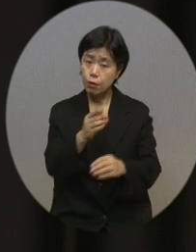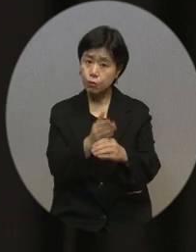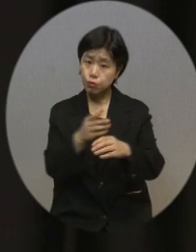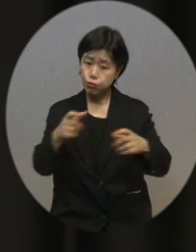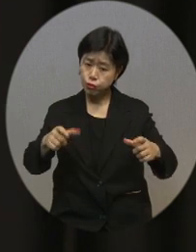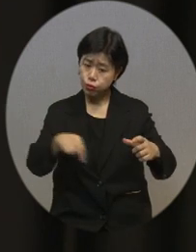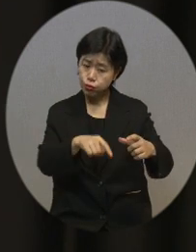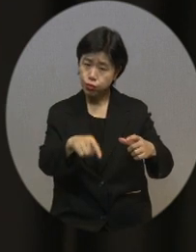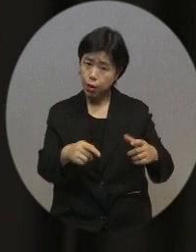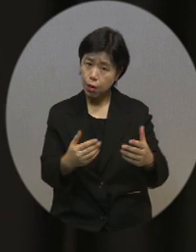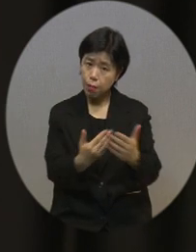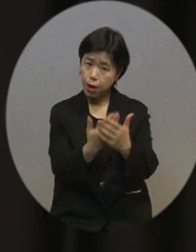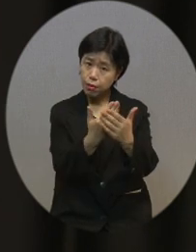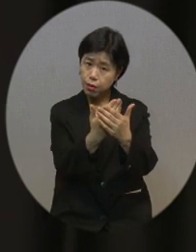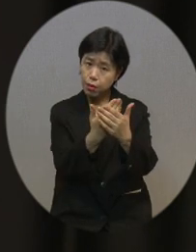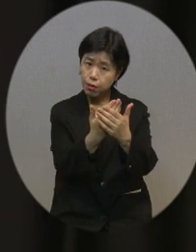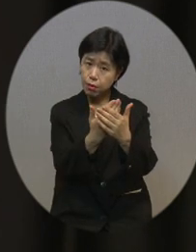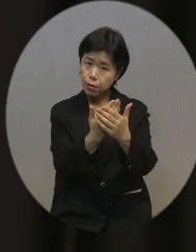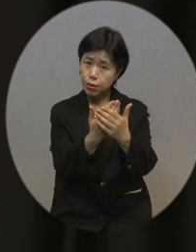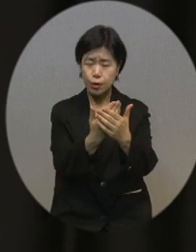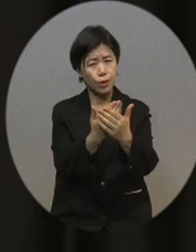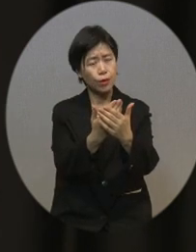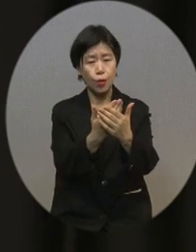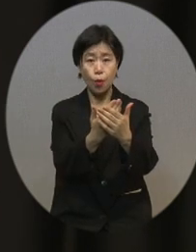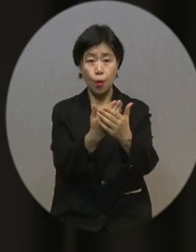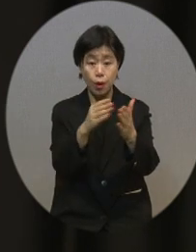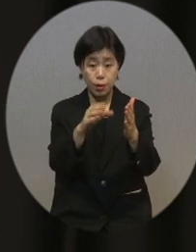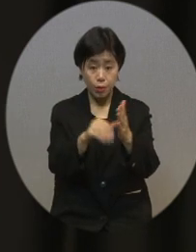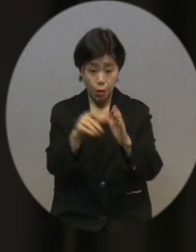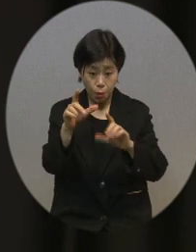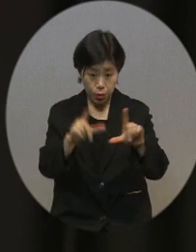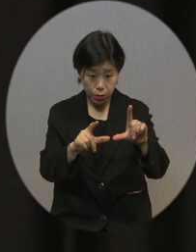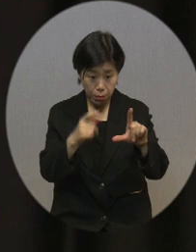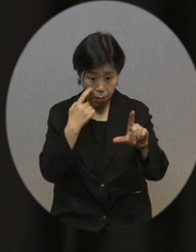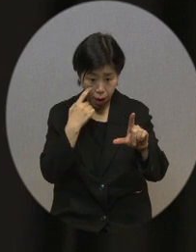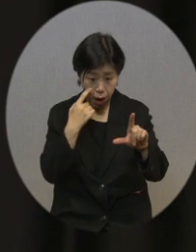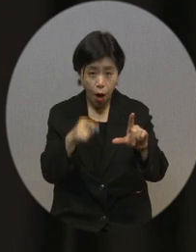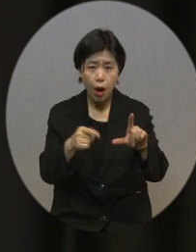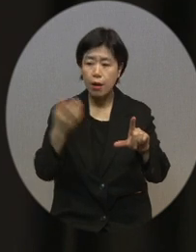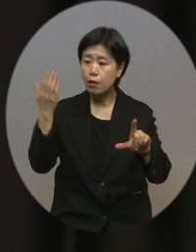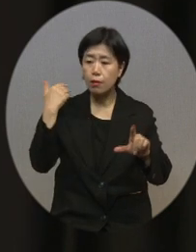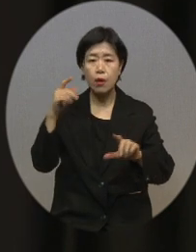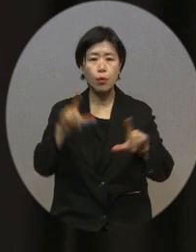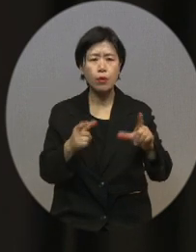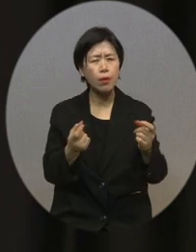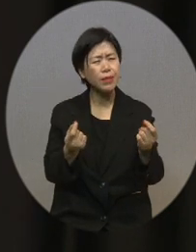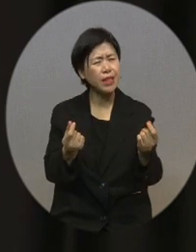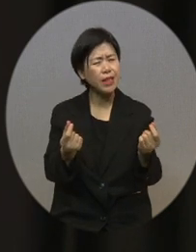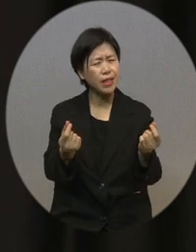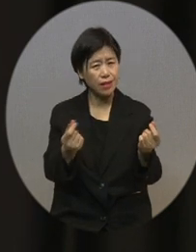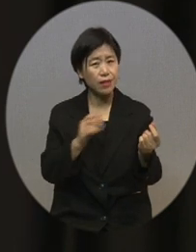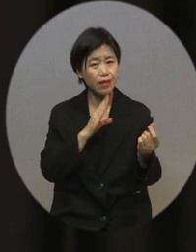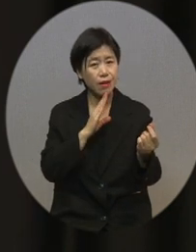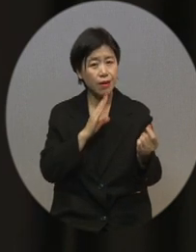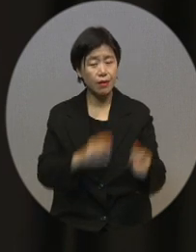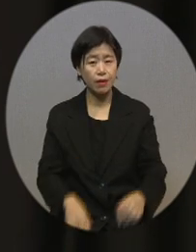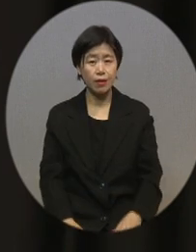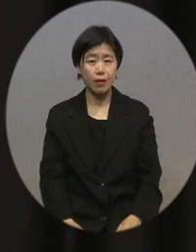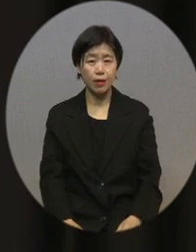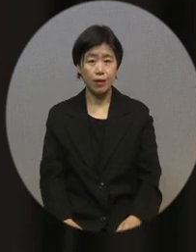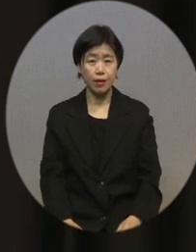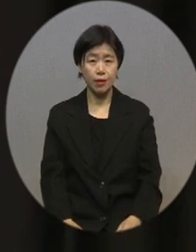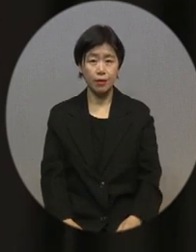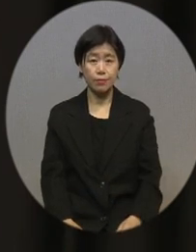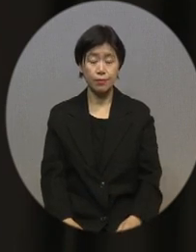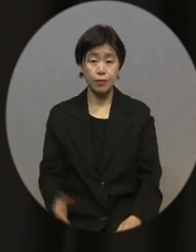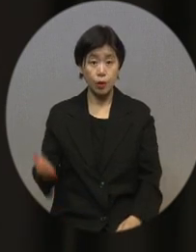보면 옛날 모습이 별로 변하지 않은 것 같아요. 맞습니다. 네? 예. 그런데 이제 이번에 중구가 고도